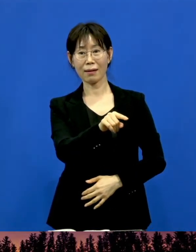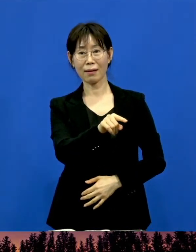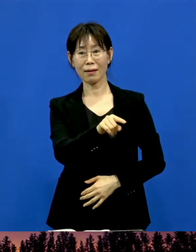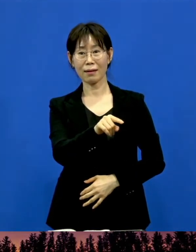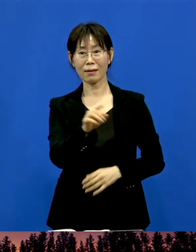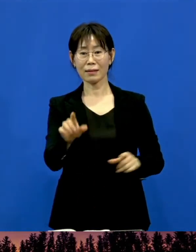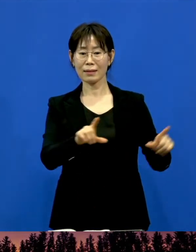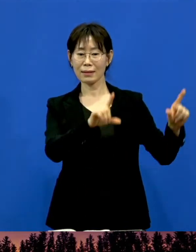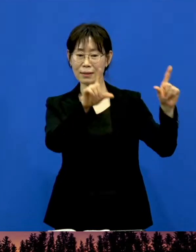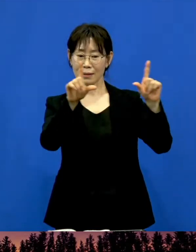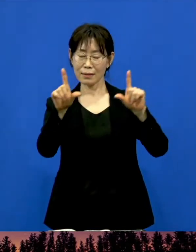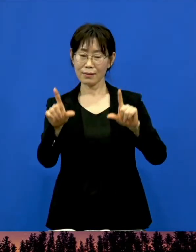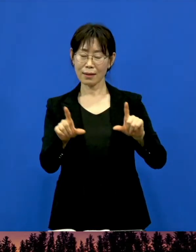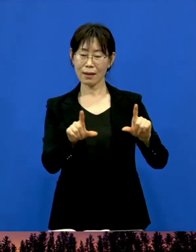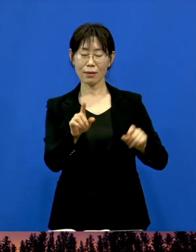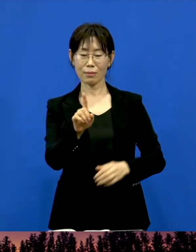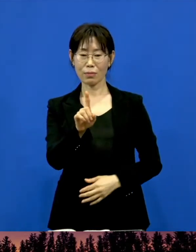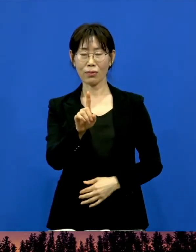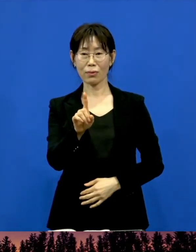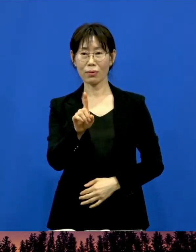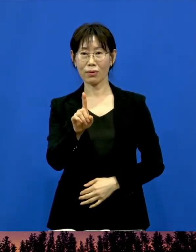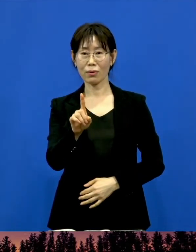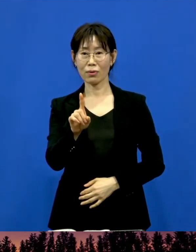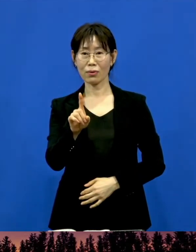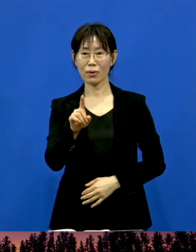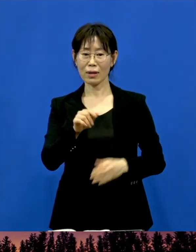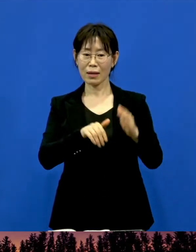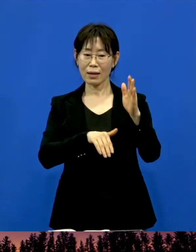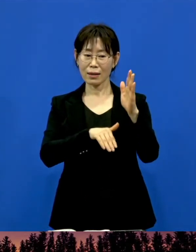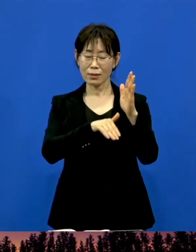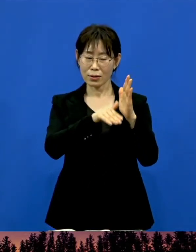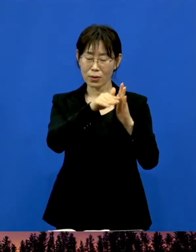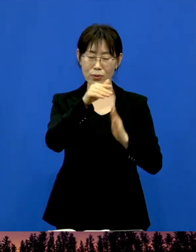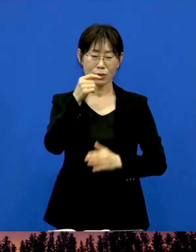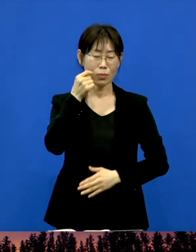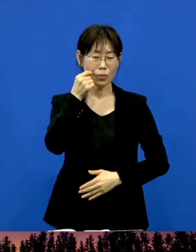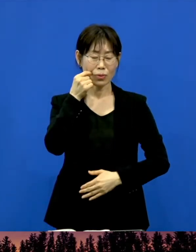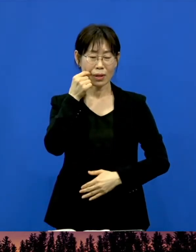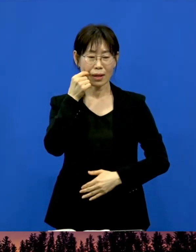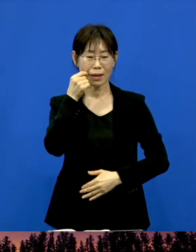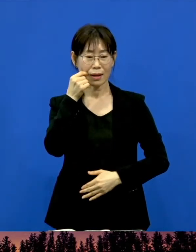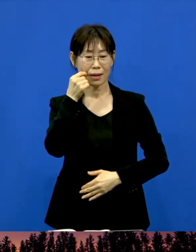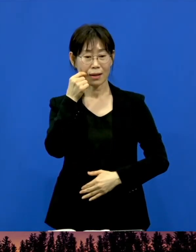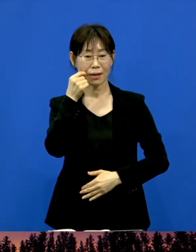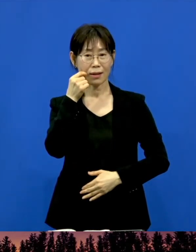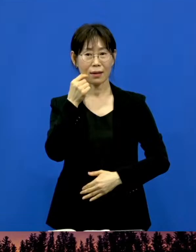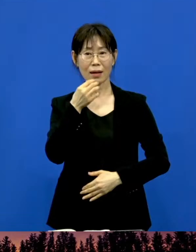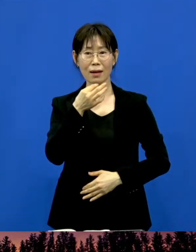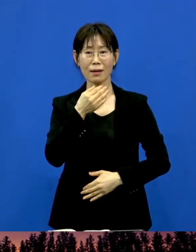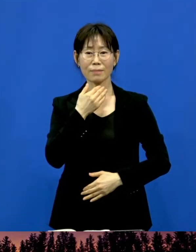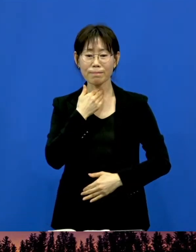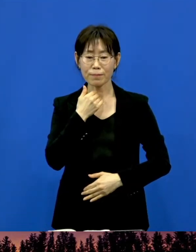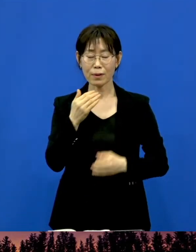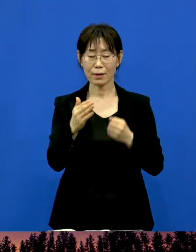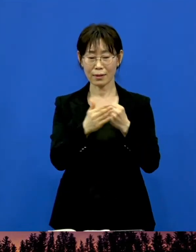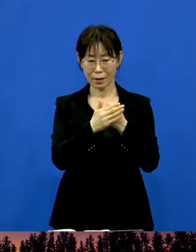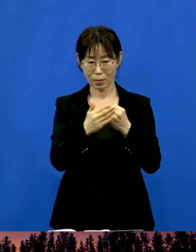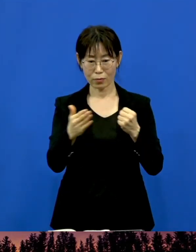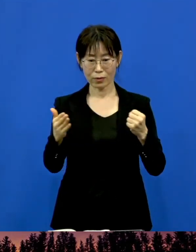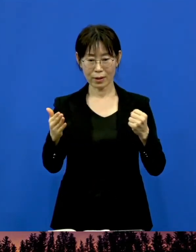그래서 삶이 어두운 것이죠. 여러분, 채워지지 않는 그 욕망으로 인하여 기쁨이 이렇게 거절되잖아요.